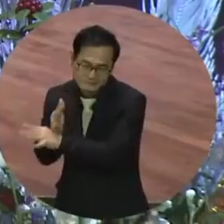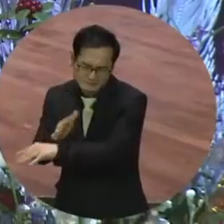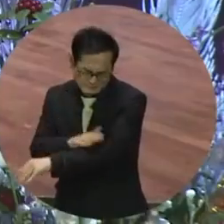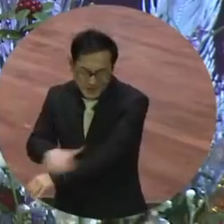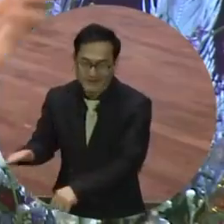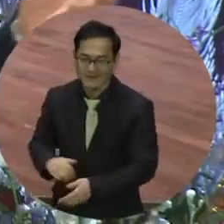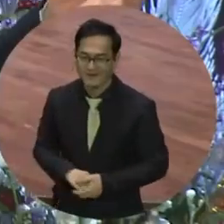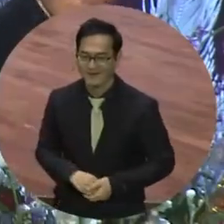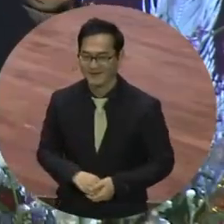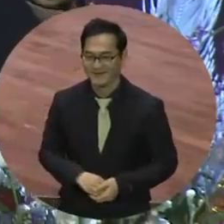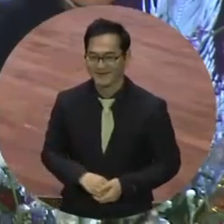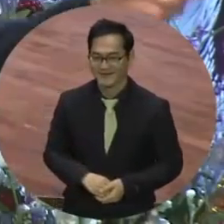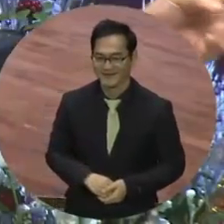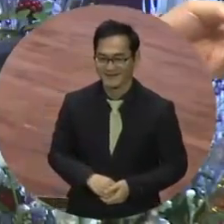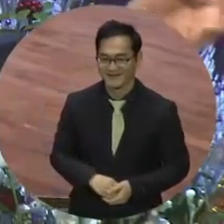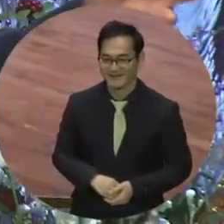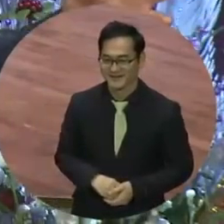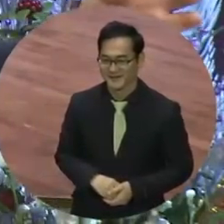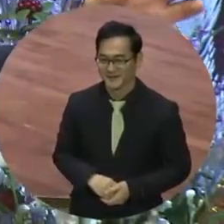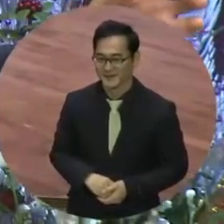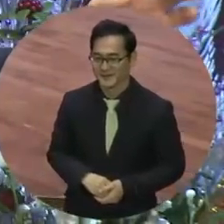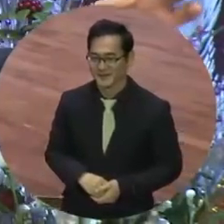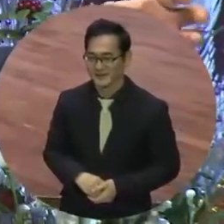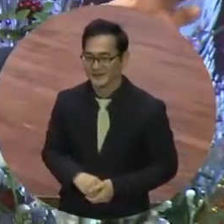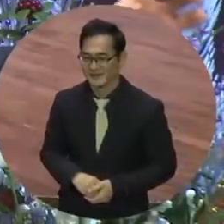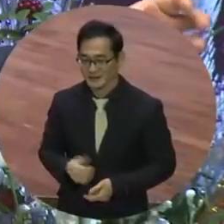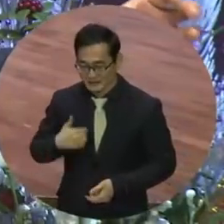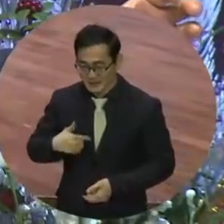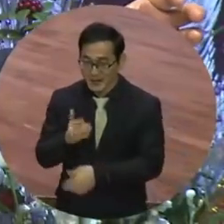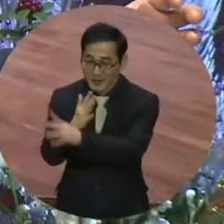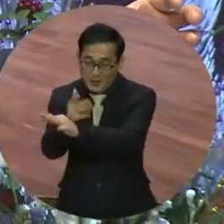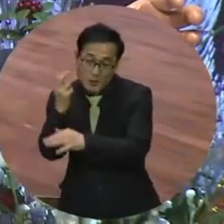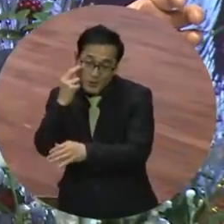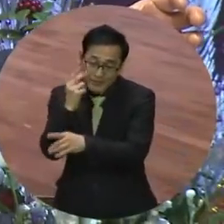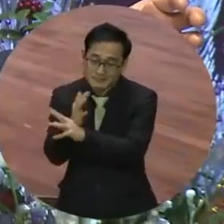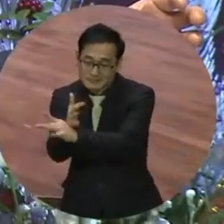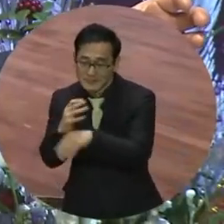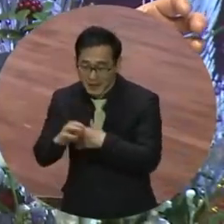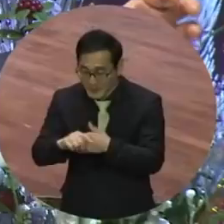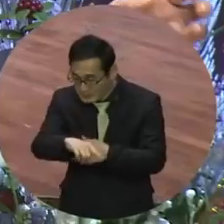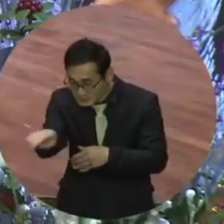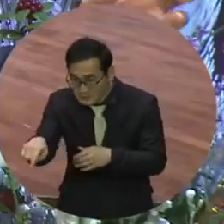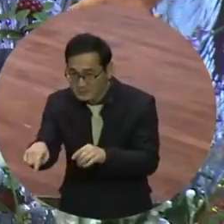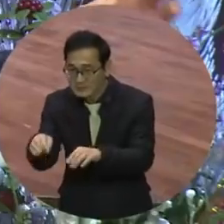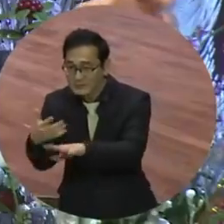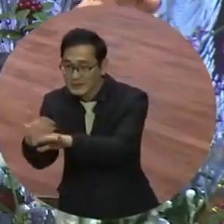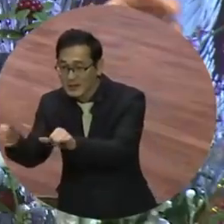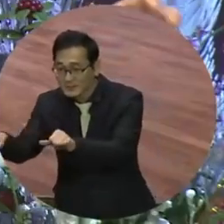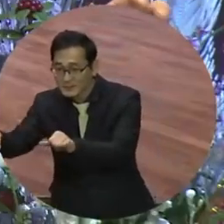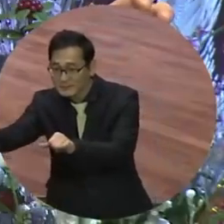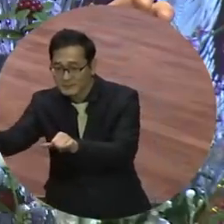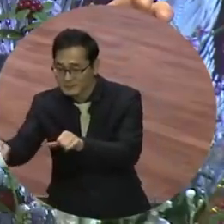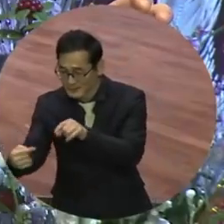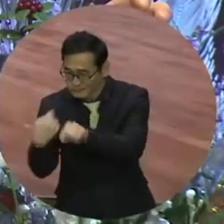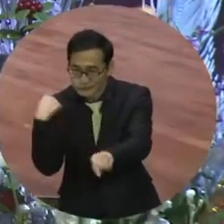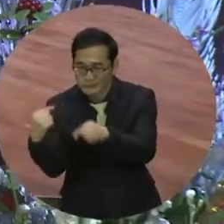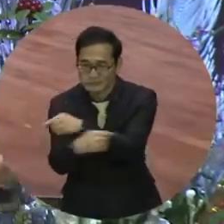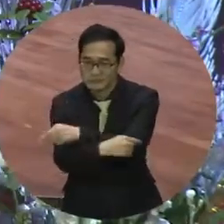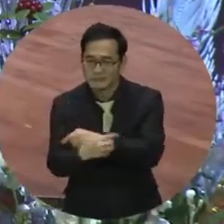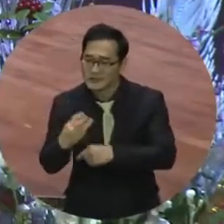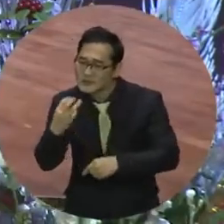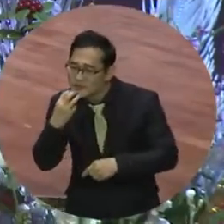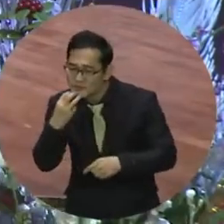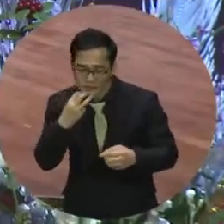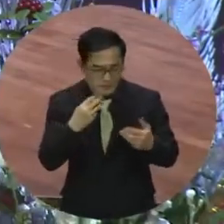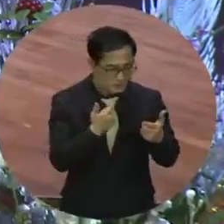막 농담하면 이 비서들이 다 대구 놈들이 뭔 말인지 못 알아들어요. 경상도라도 같은 경상도가 아니요.